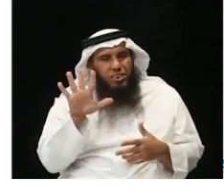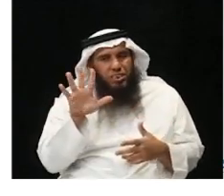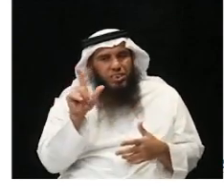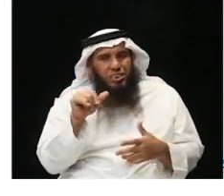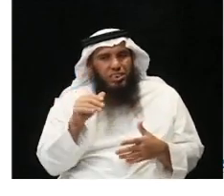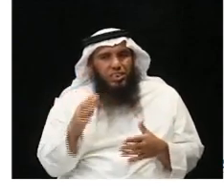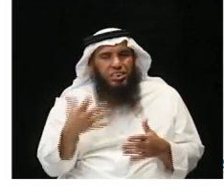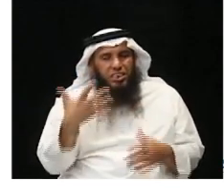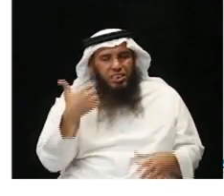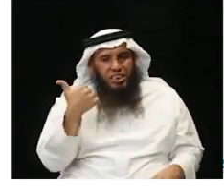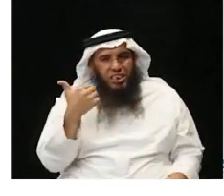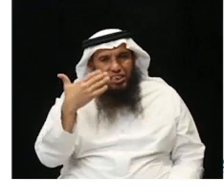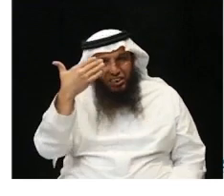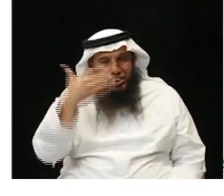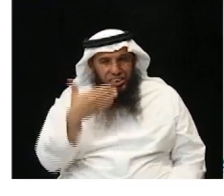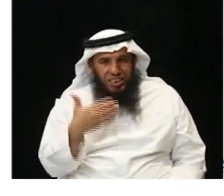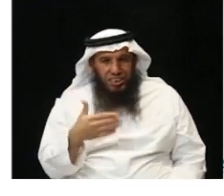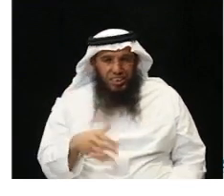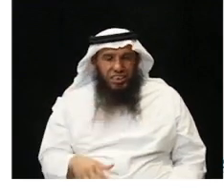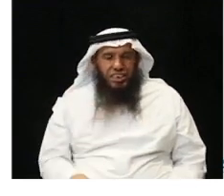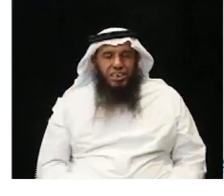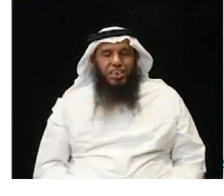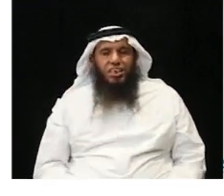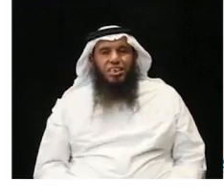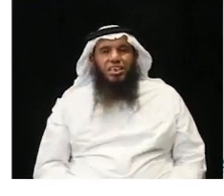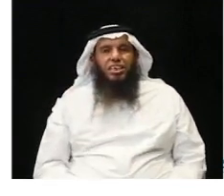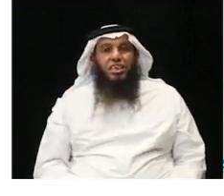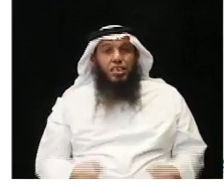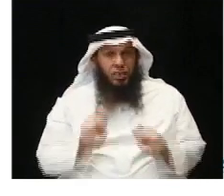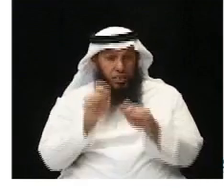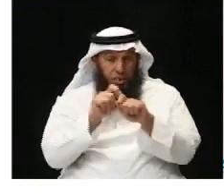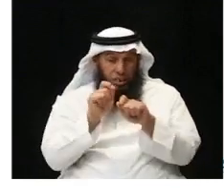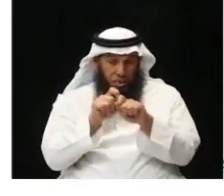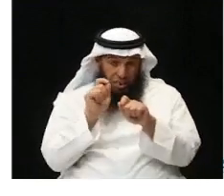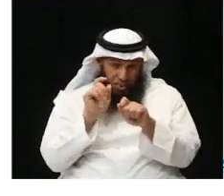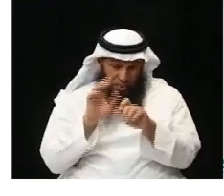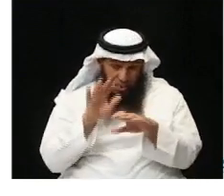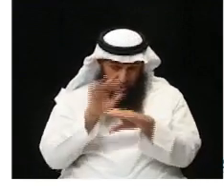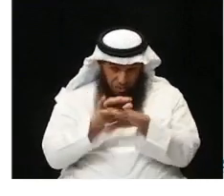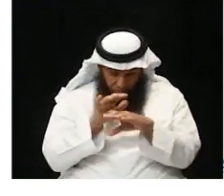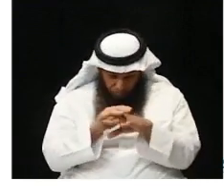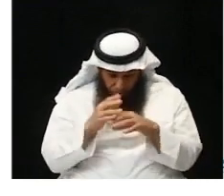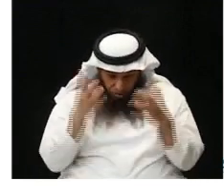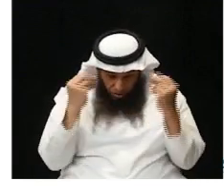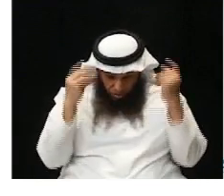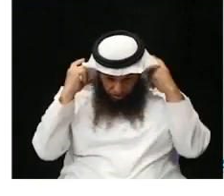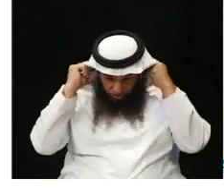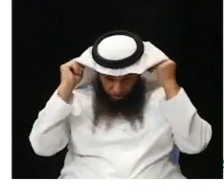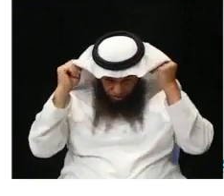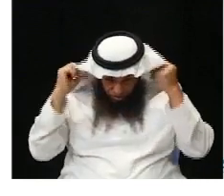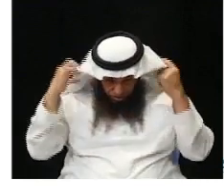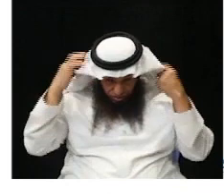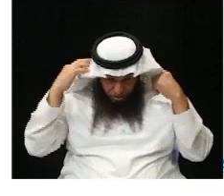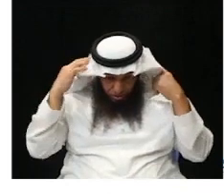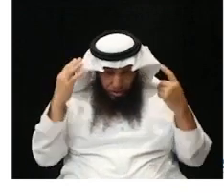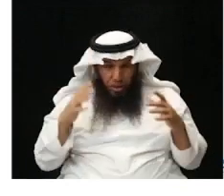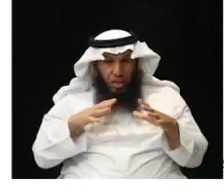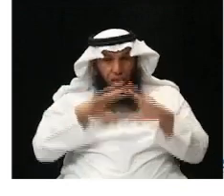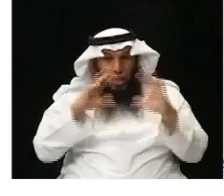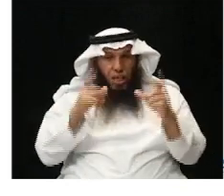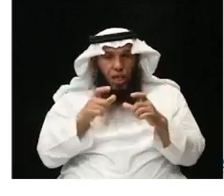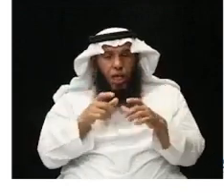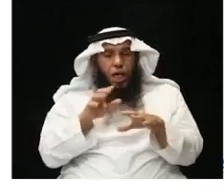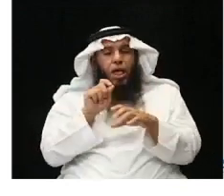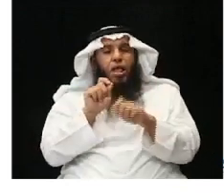الشريحة السادسة، هذه الشريحة فيها تذكير ومواعظ، وقد أنا وجمعت هذه